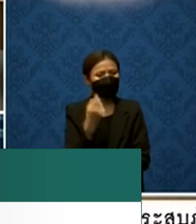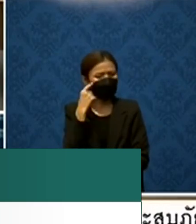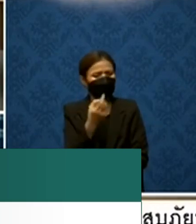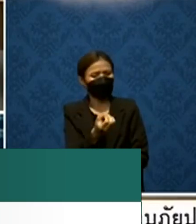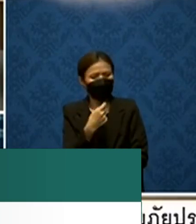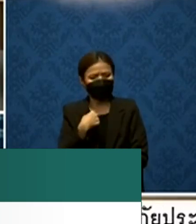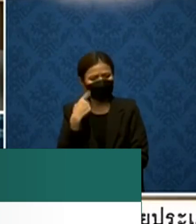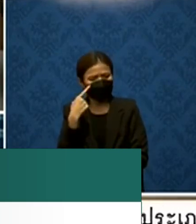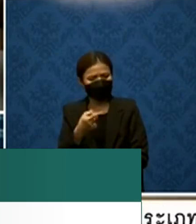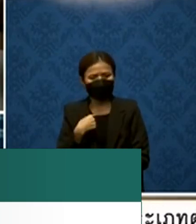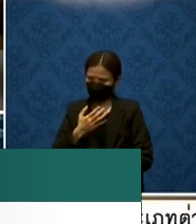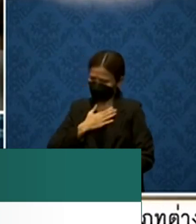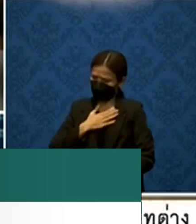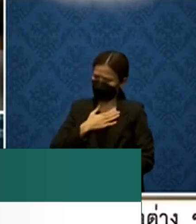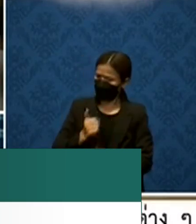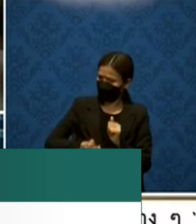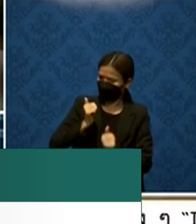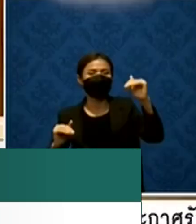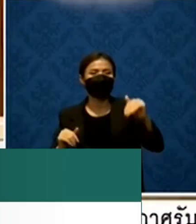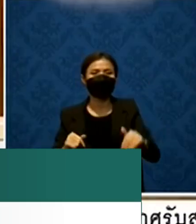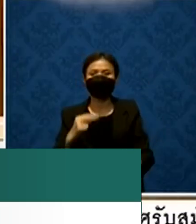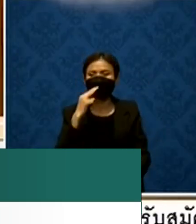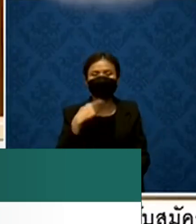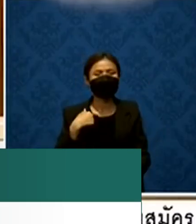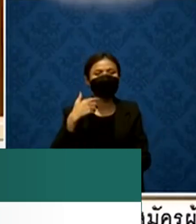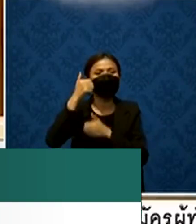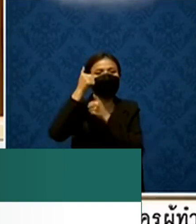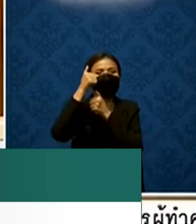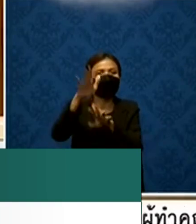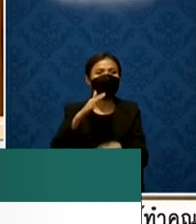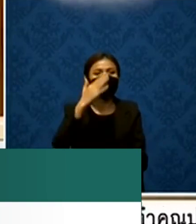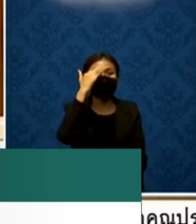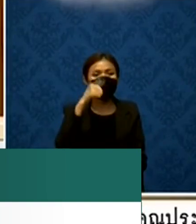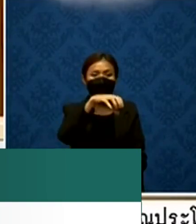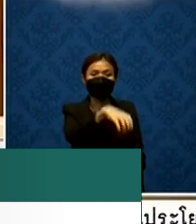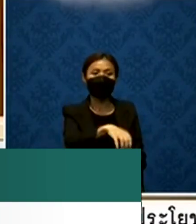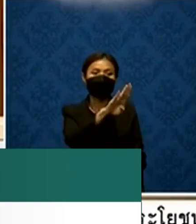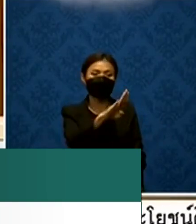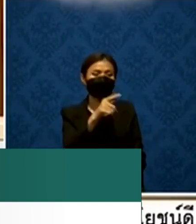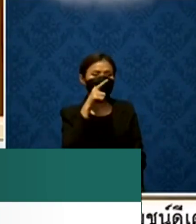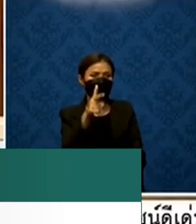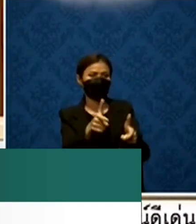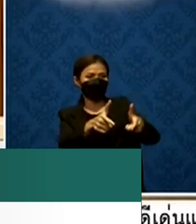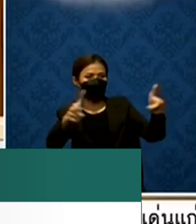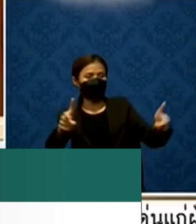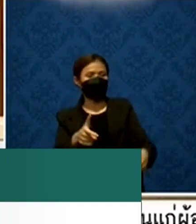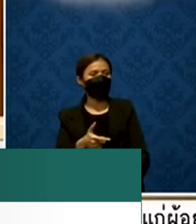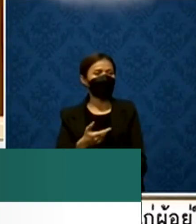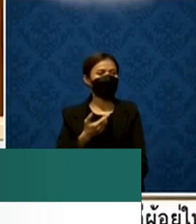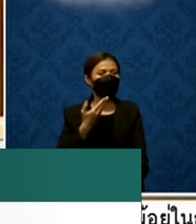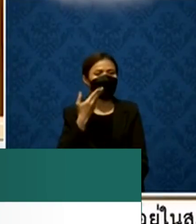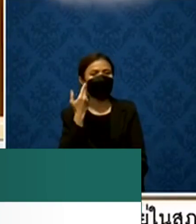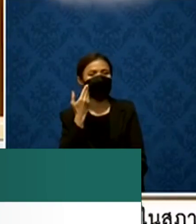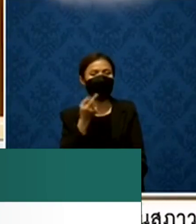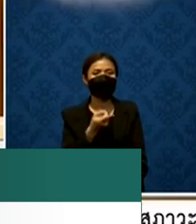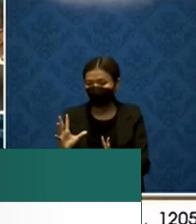ไม่เคลียร์นะในสภาผู้แทนราษฎรถ้าคุณดาวีฟังการตอบชี้แจงของดร.สันตินะครับ ค่ะ